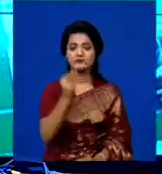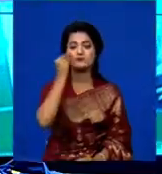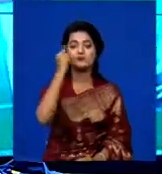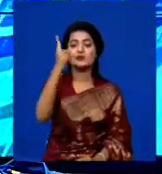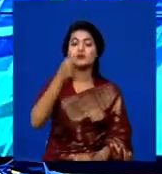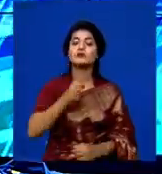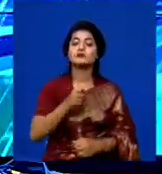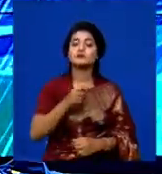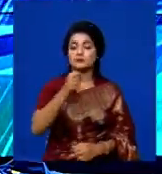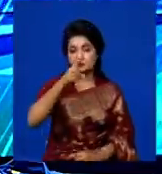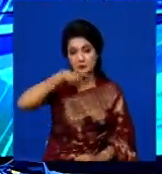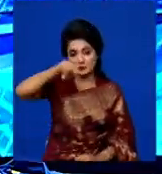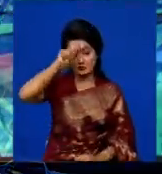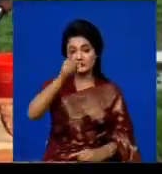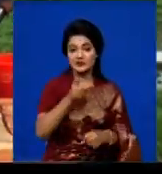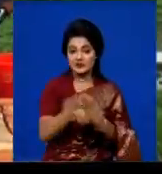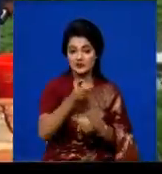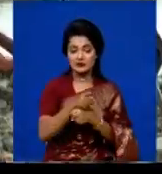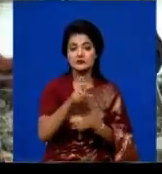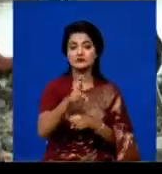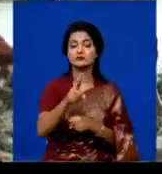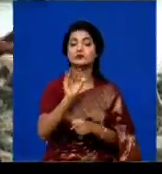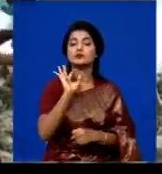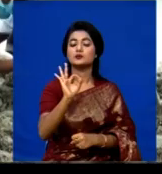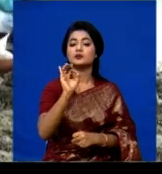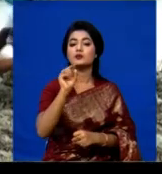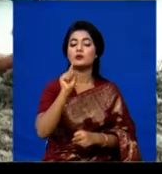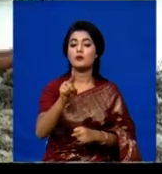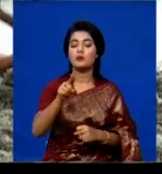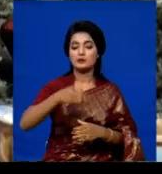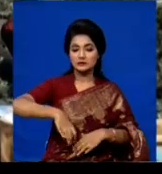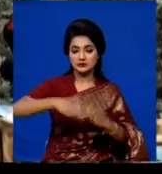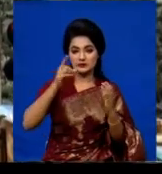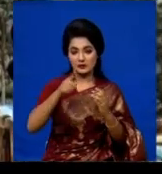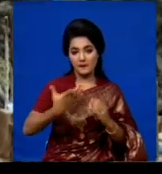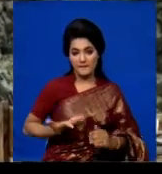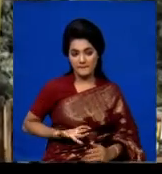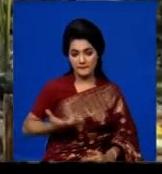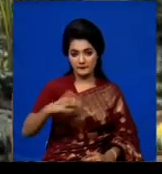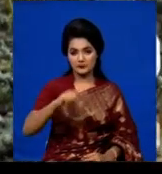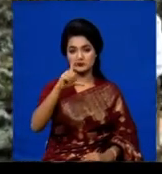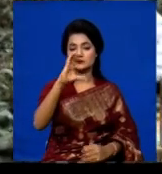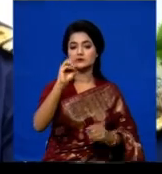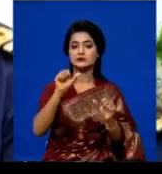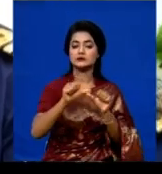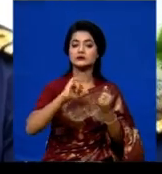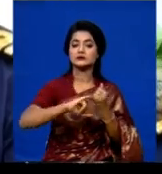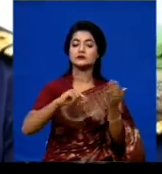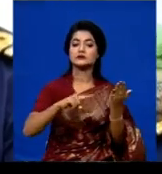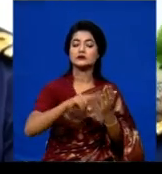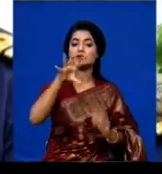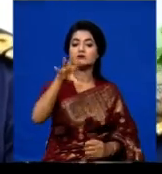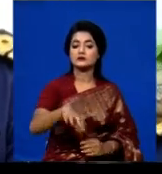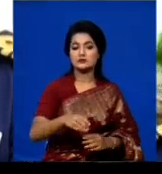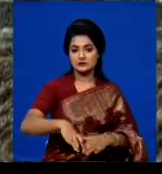প্রধানমন্ত্রীর নির্দেশক্রমে ঝড় ও জলোচ্ছ্বাসে ক্ষতিগ্রস্ত সুন্দরবনের পরিধি বৃদ্ধিতে বাংলাদেশ কোস্ট গার্ড বনাঞ্চলীয় জনপদে বৃক্ষরোপণ অভিযান